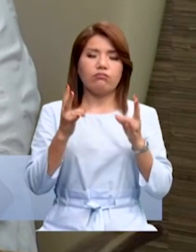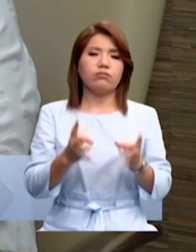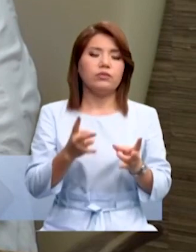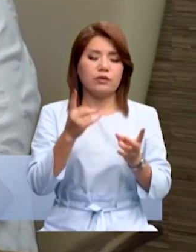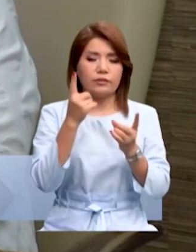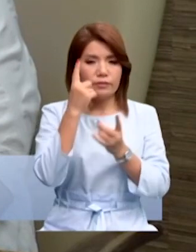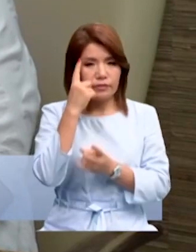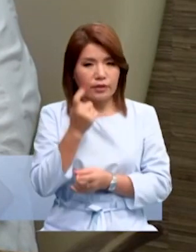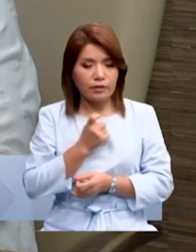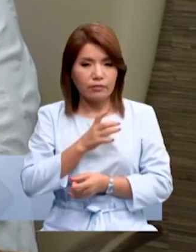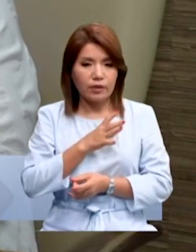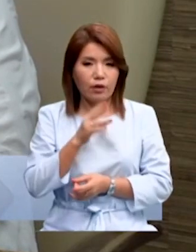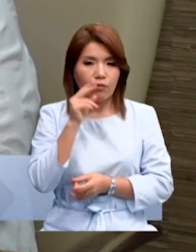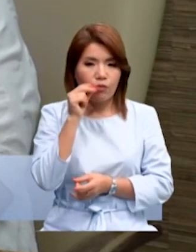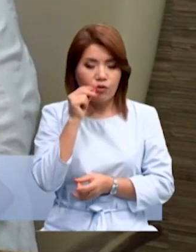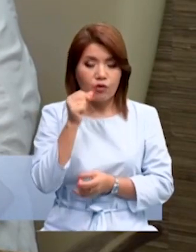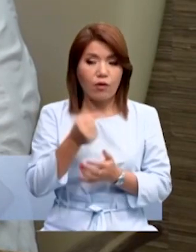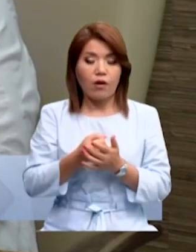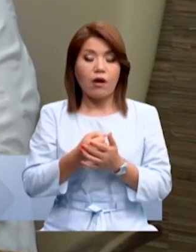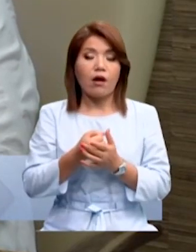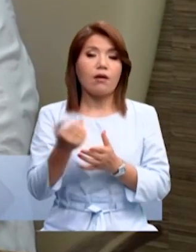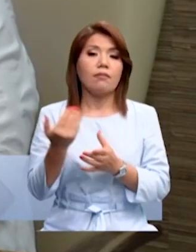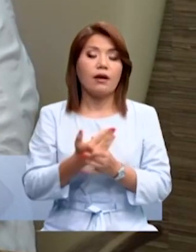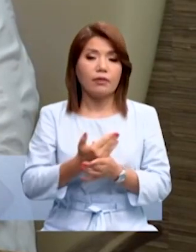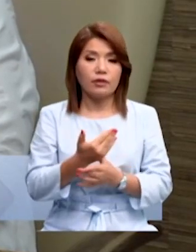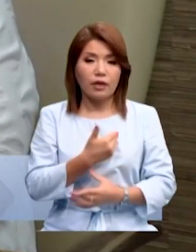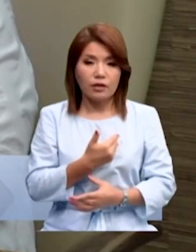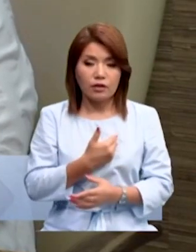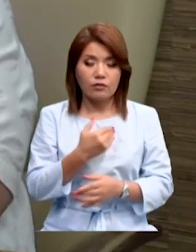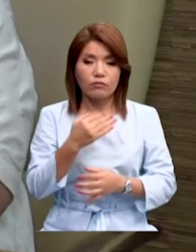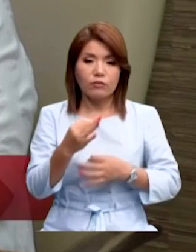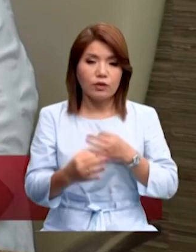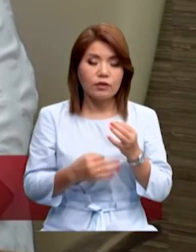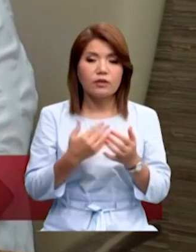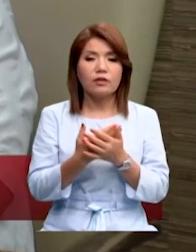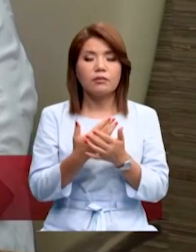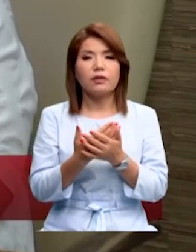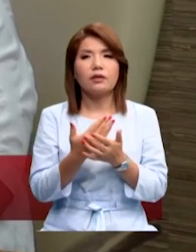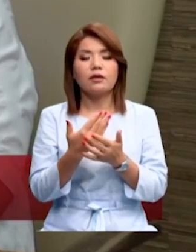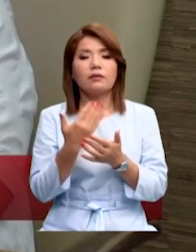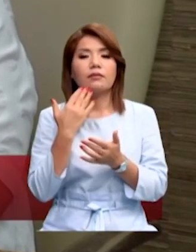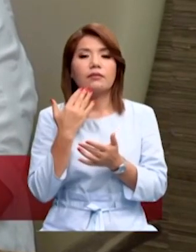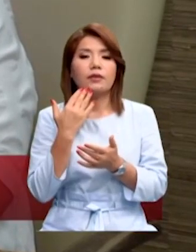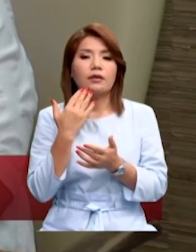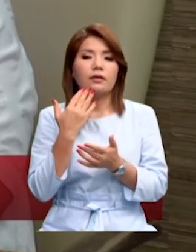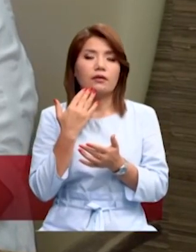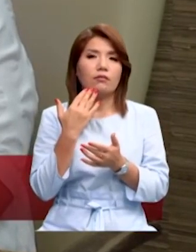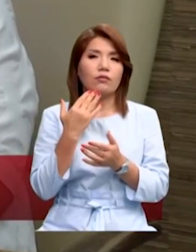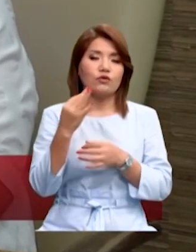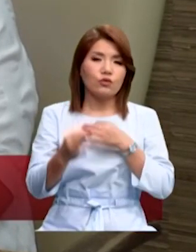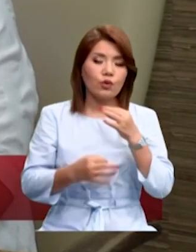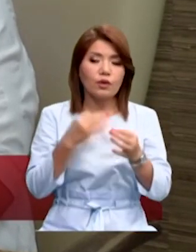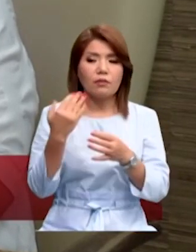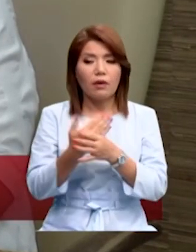Все-таки мужчина, несмотря на все попытки ему помочь, в течение практически там почти сутки